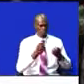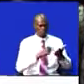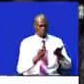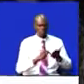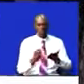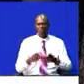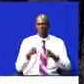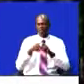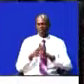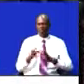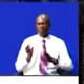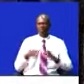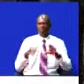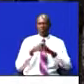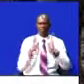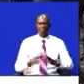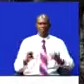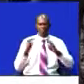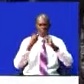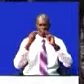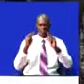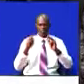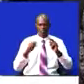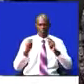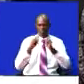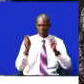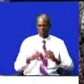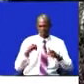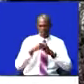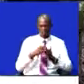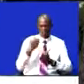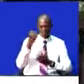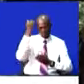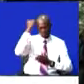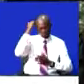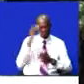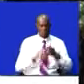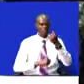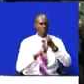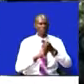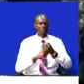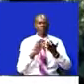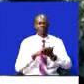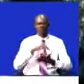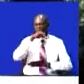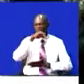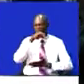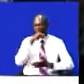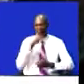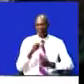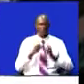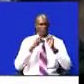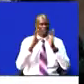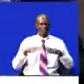wan kaka jo chama maya ahero kata manyando wan bang Raila Amolo Odinga